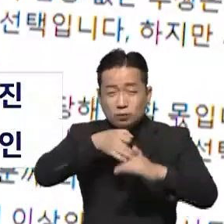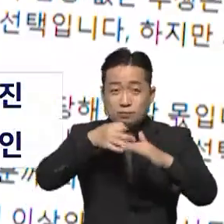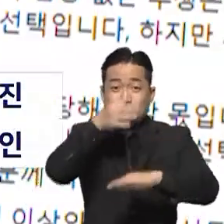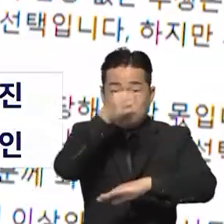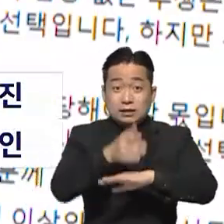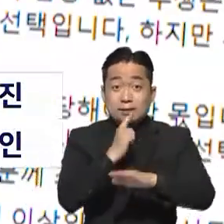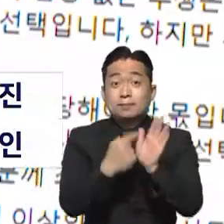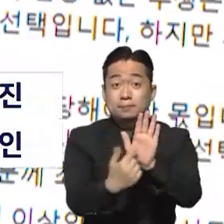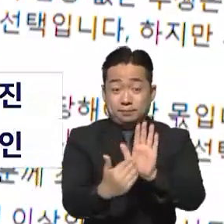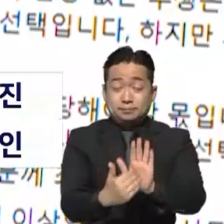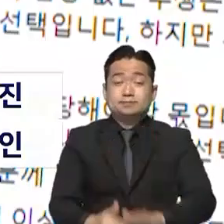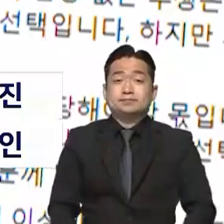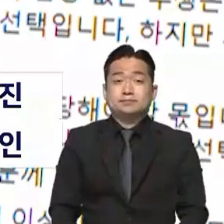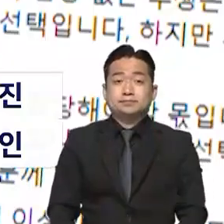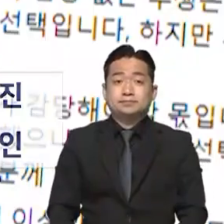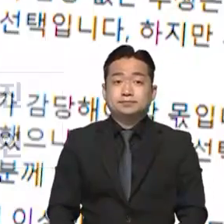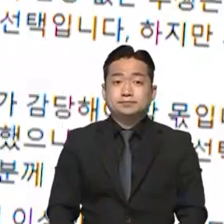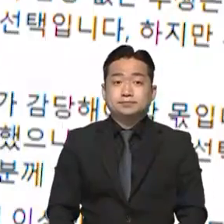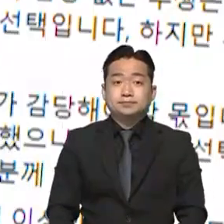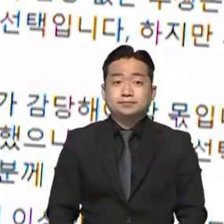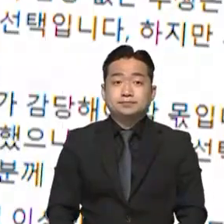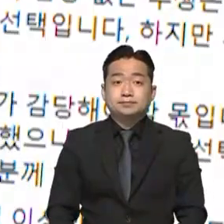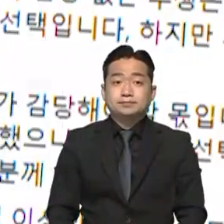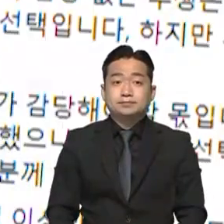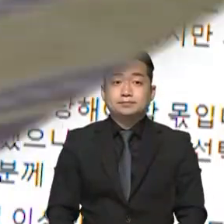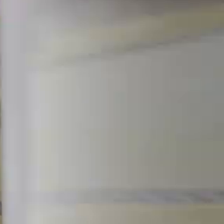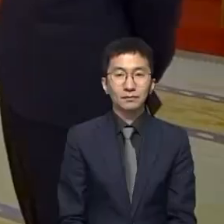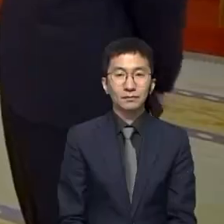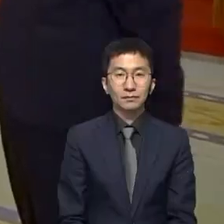했습니다. SBS 박찬근입니다.